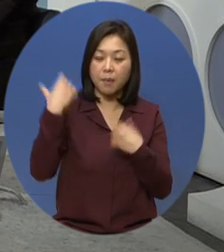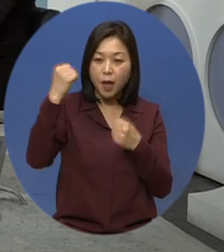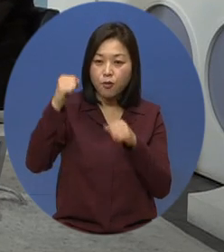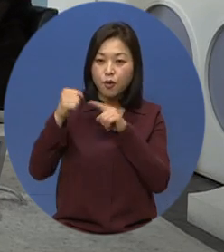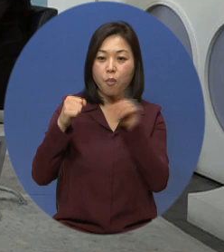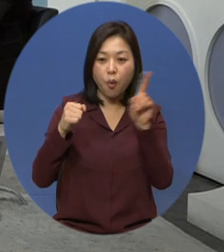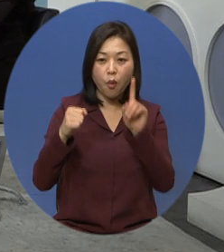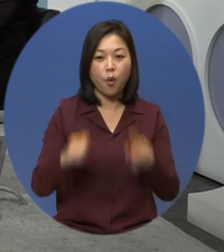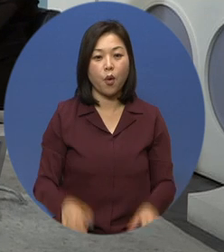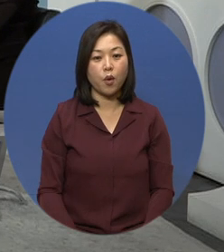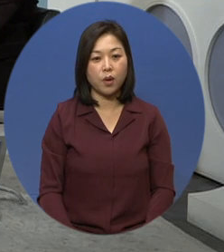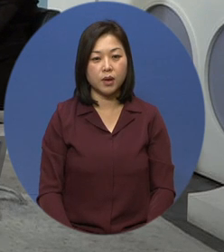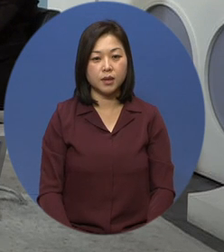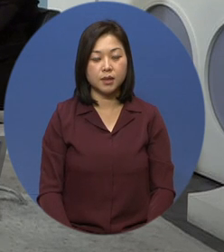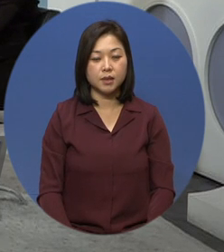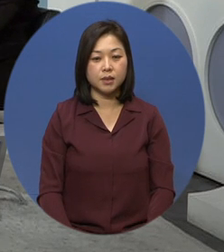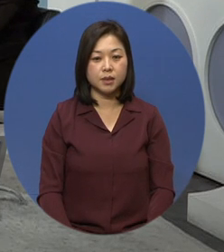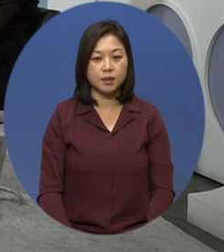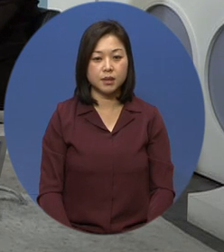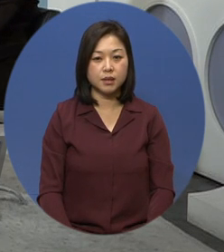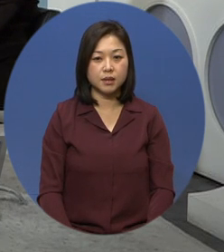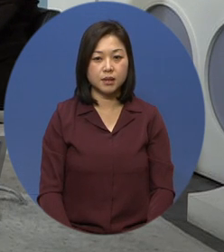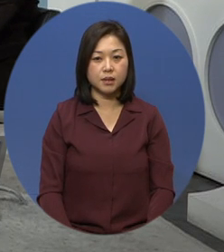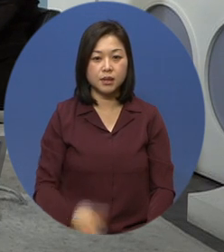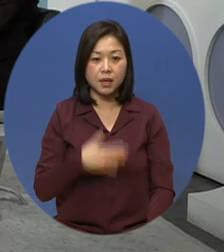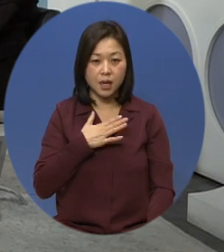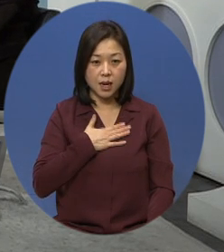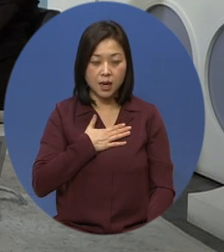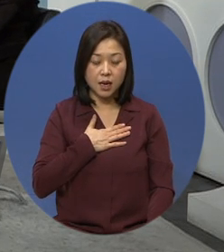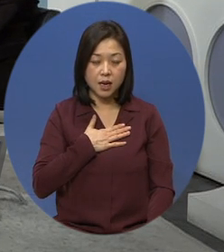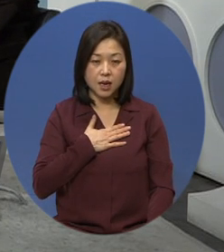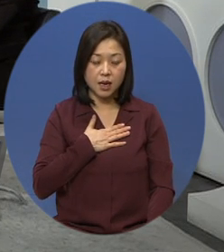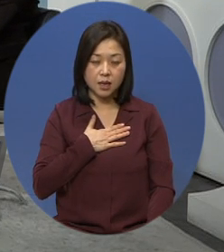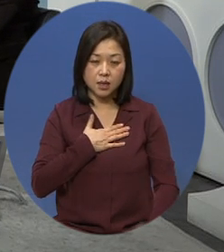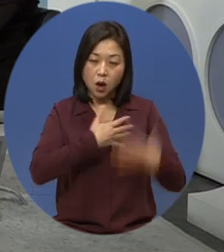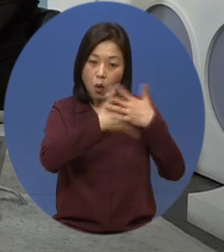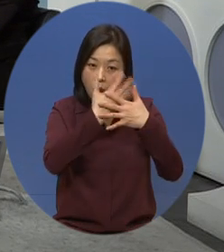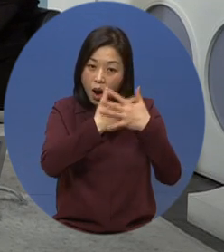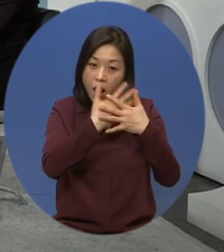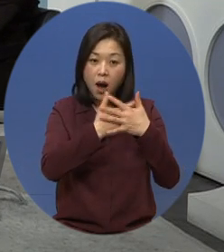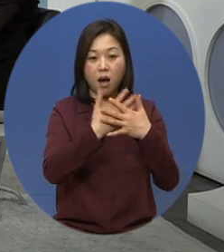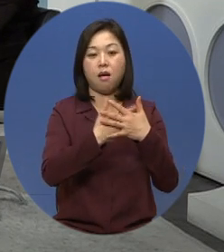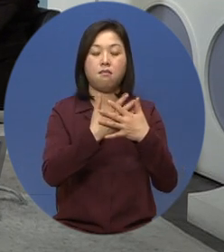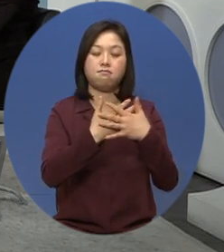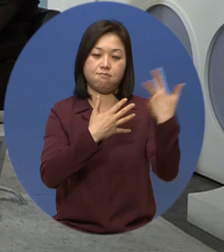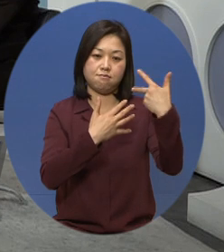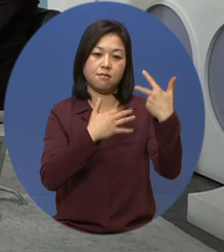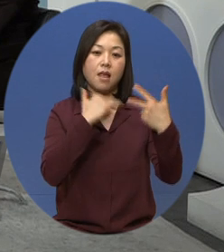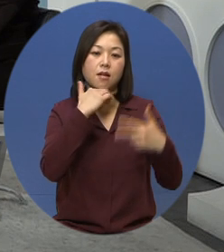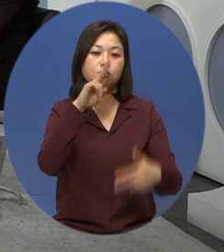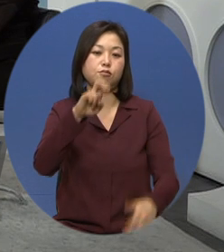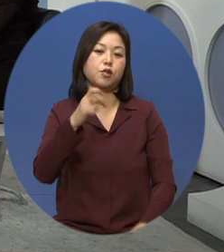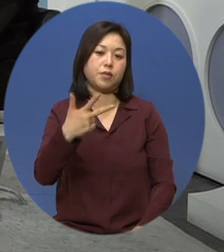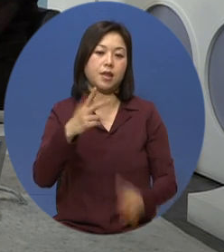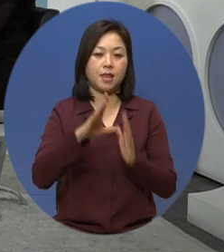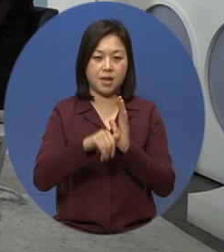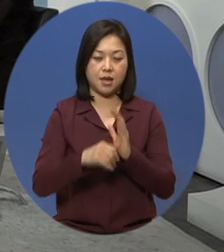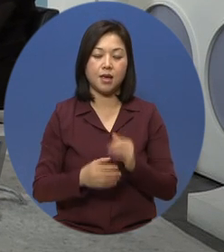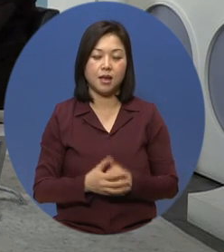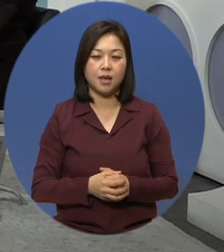그 당시에 제가 뭐 27살 때 이제 이 작품의 찍었거든요 어